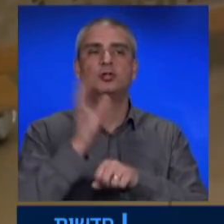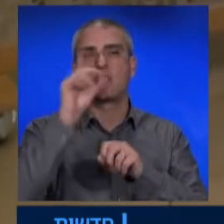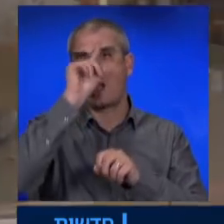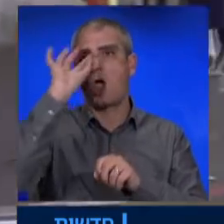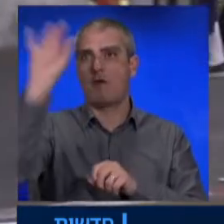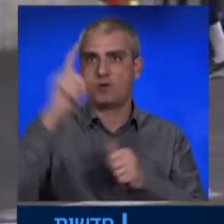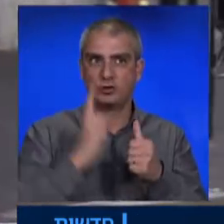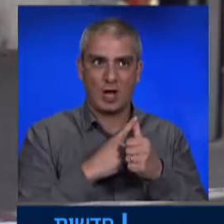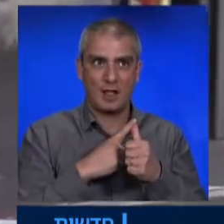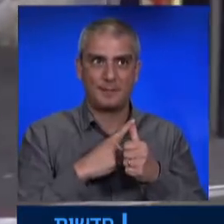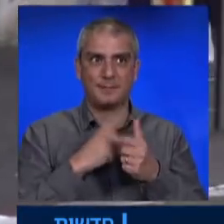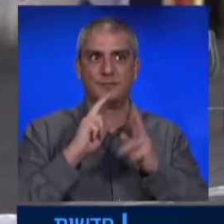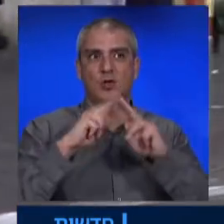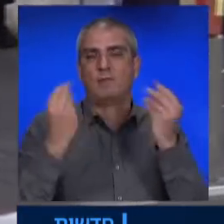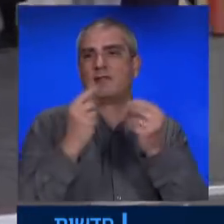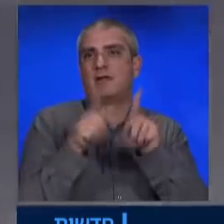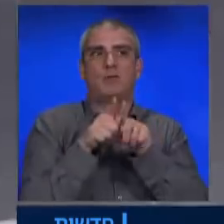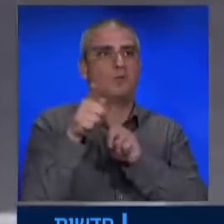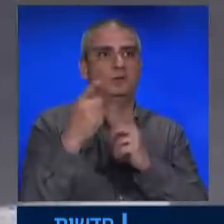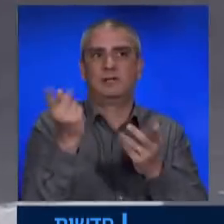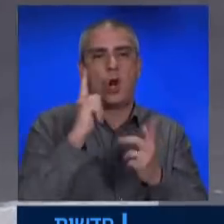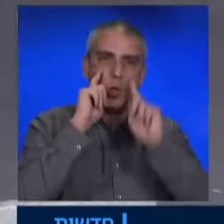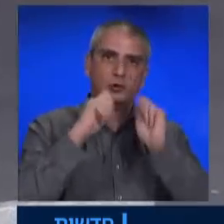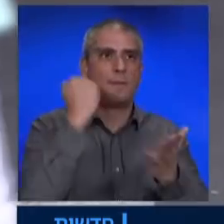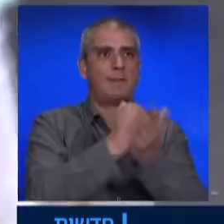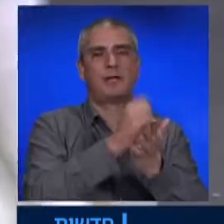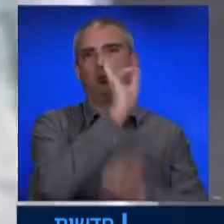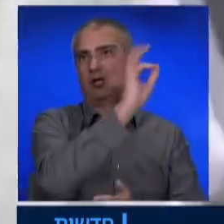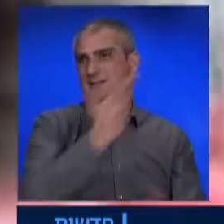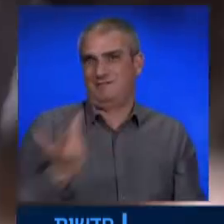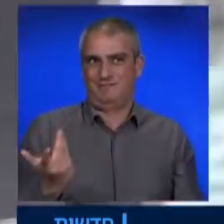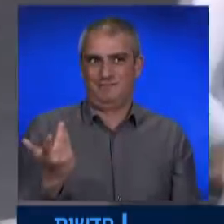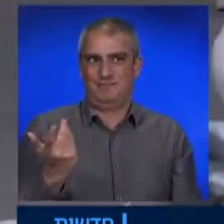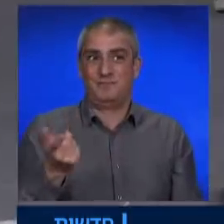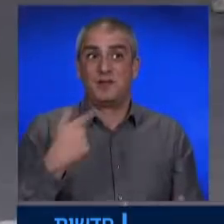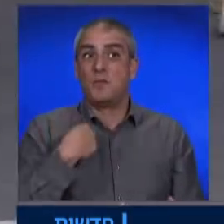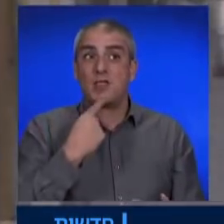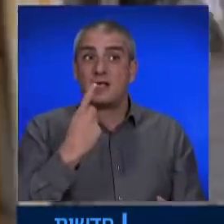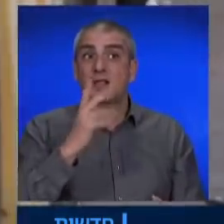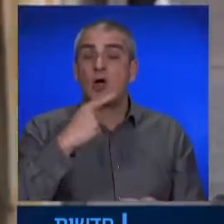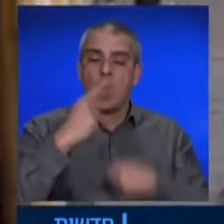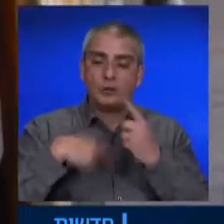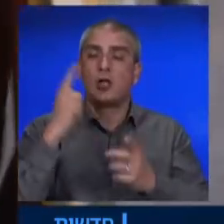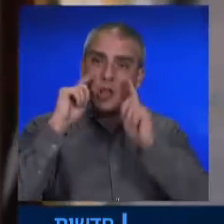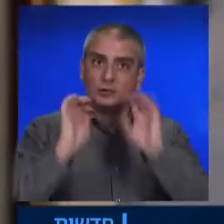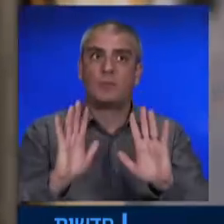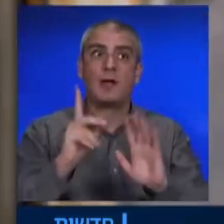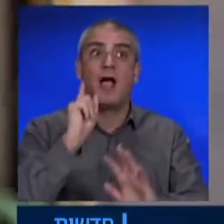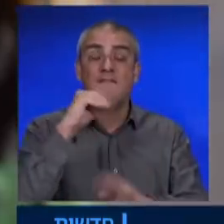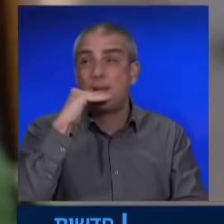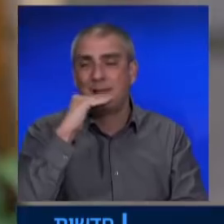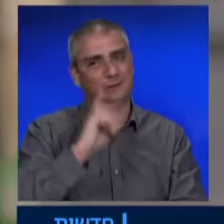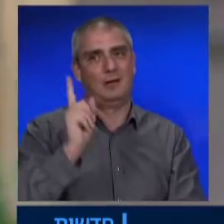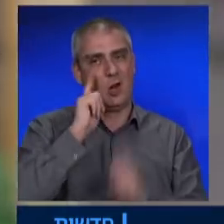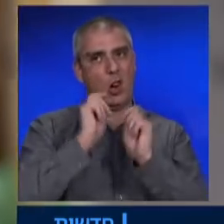שלהם וכל מיני דברים כאלה, אז הם לא סומכים על ההכשרים. אז בוא נגיד שעל כל השנה הם סומכים, אבל על פסח הם לא